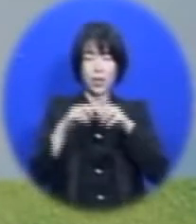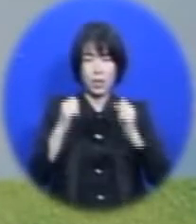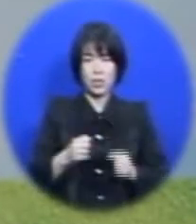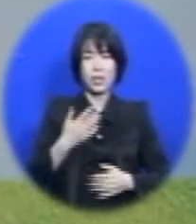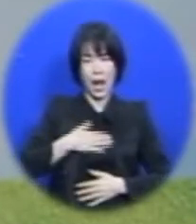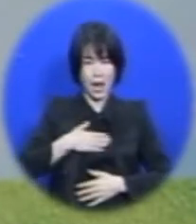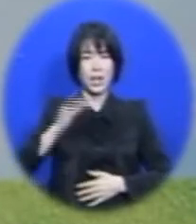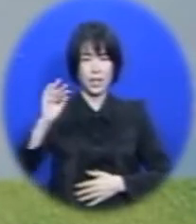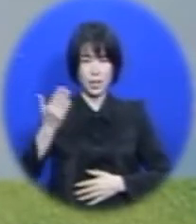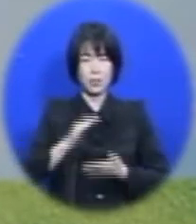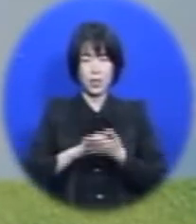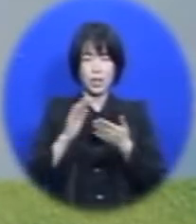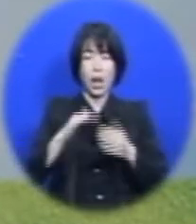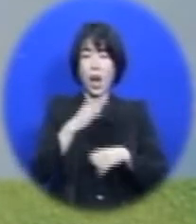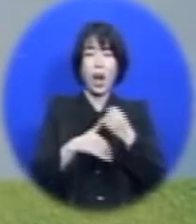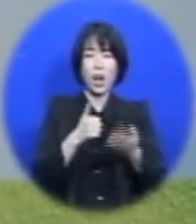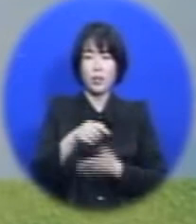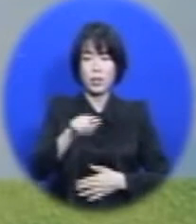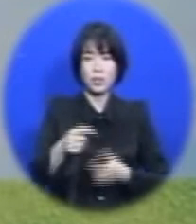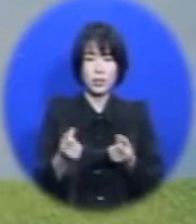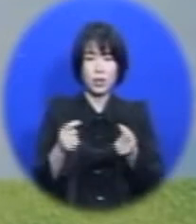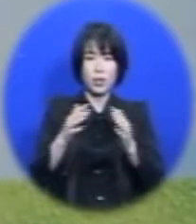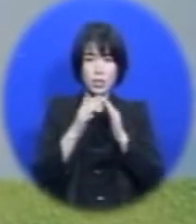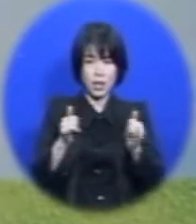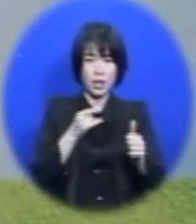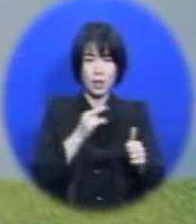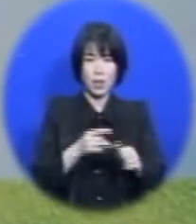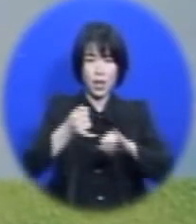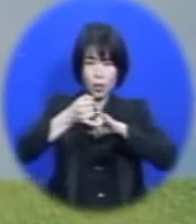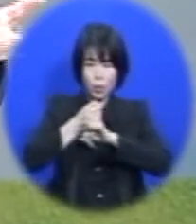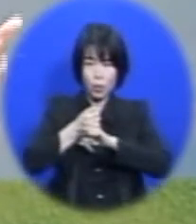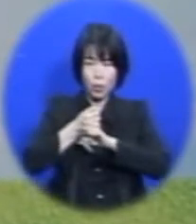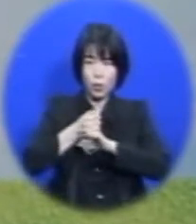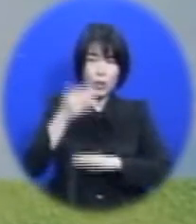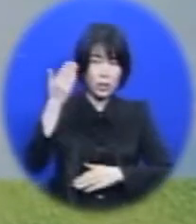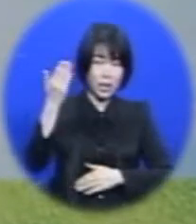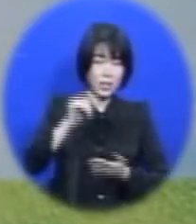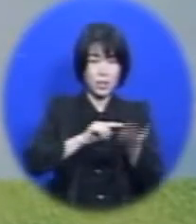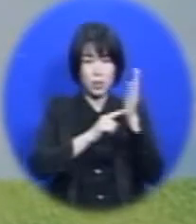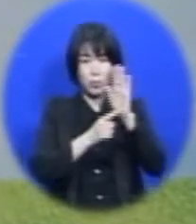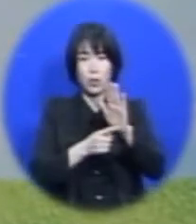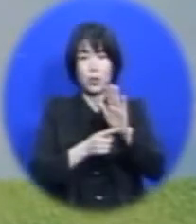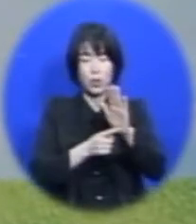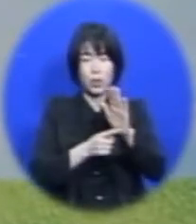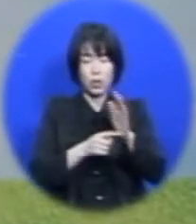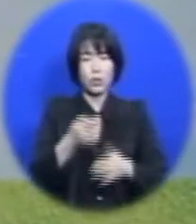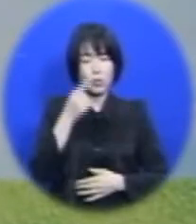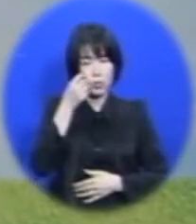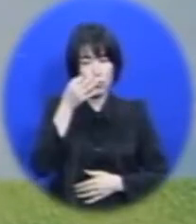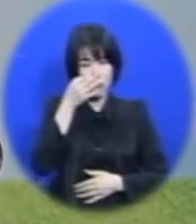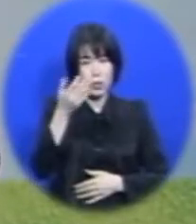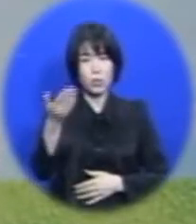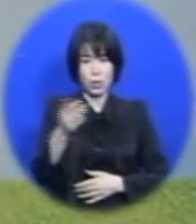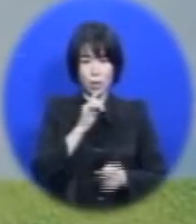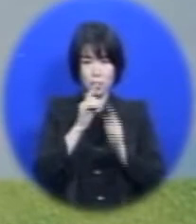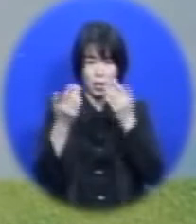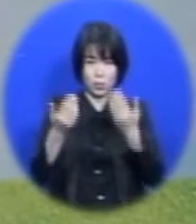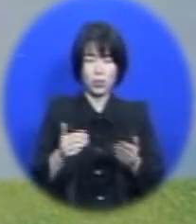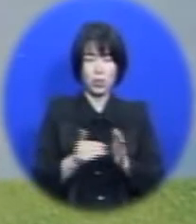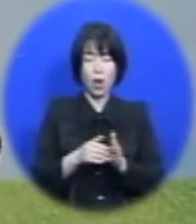됩니다. 하나님은 그런 사람들에게 반드시 당신을 보여주시겠다고 그러셨어요. 문제는